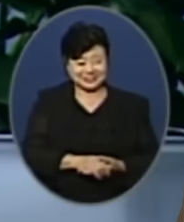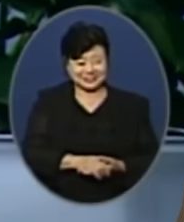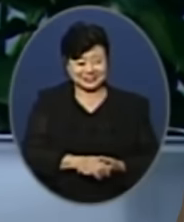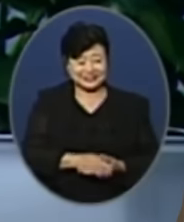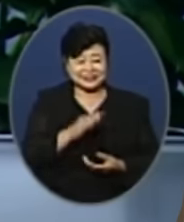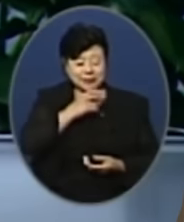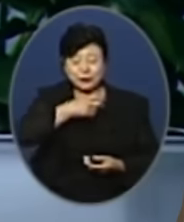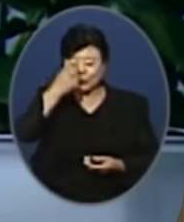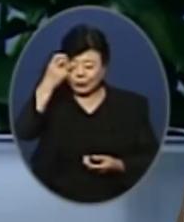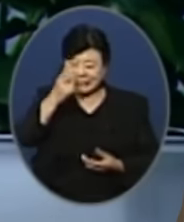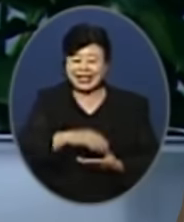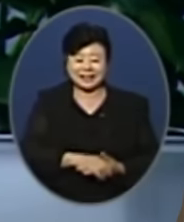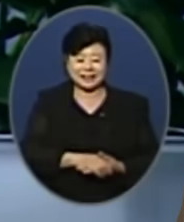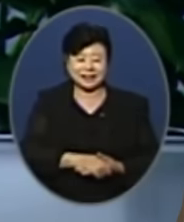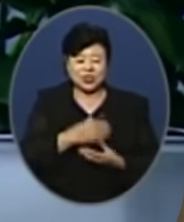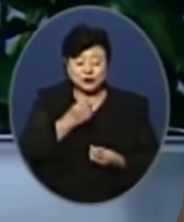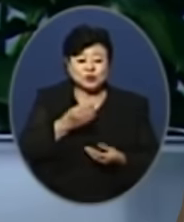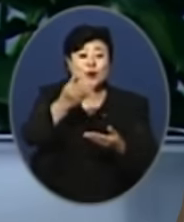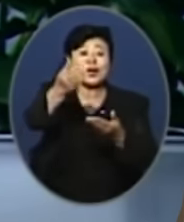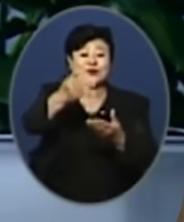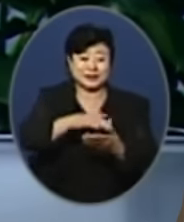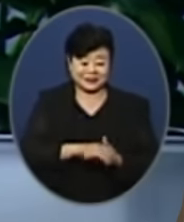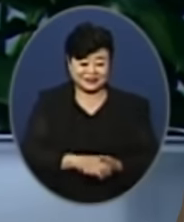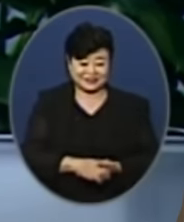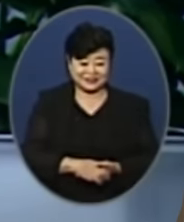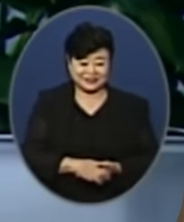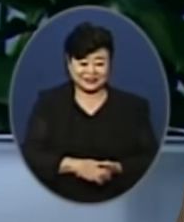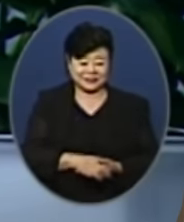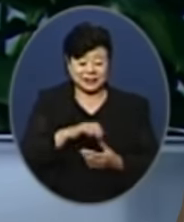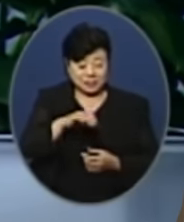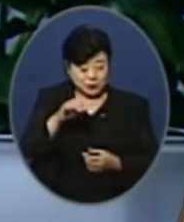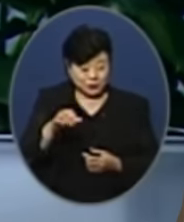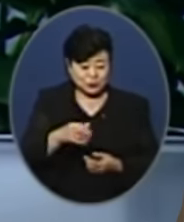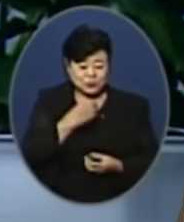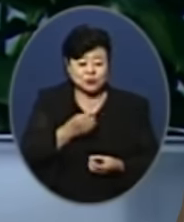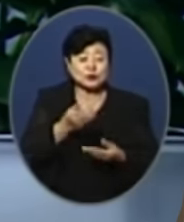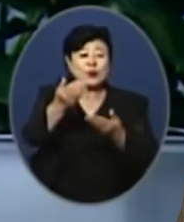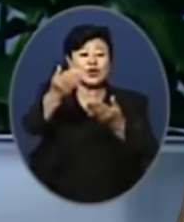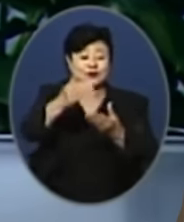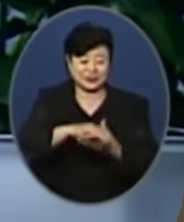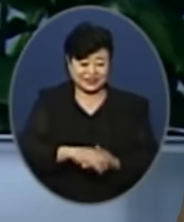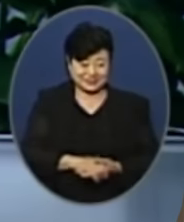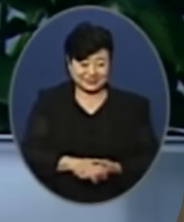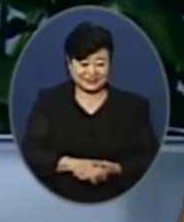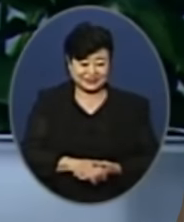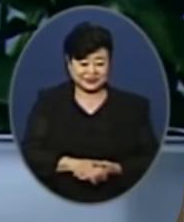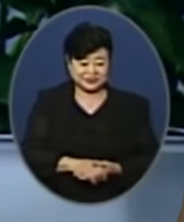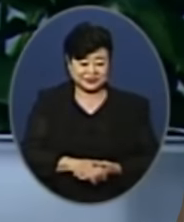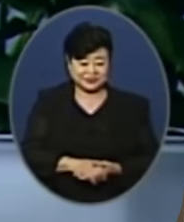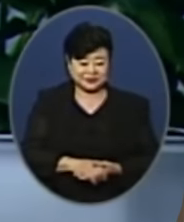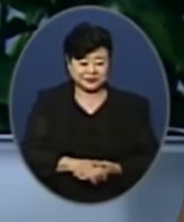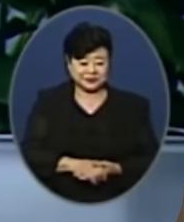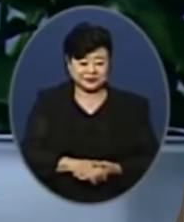넌 참 똑똑하다, 축복을 해 주십시오. 이웃도 축복을 해 주십시오.